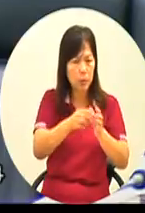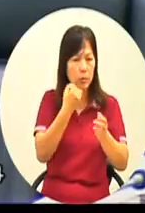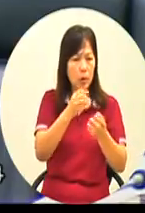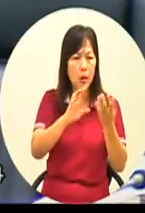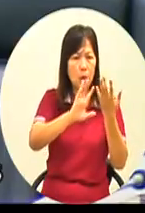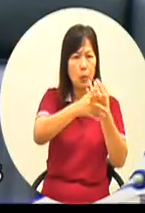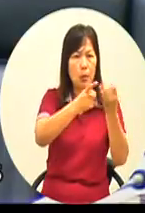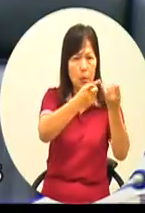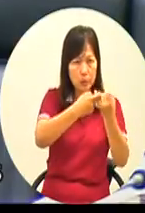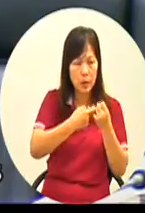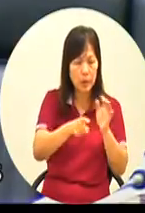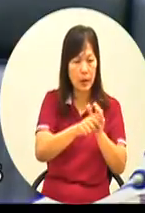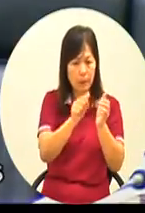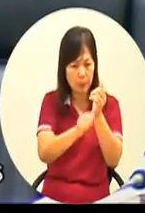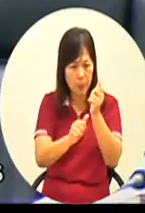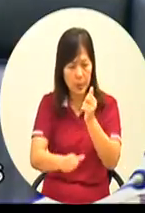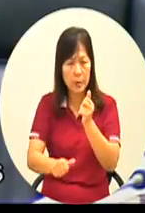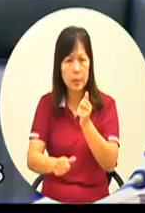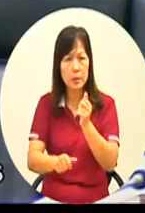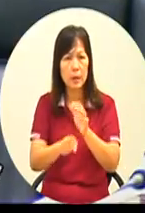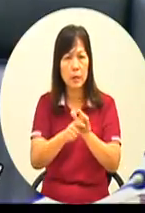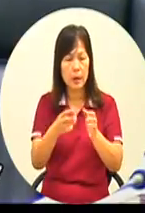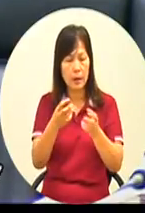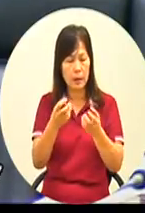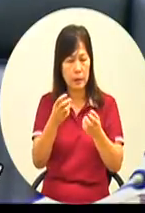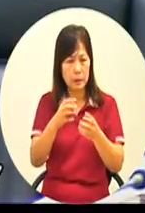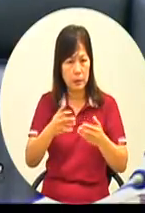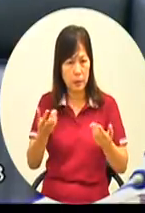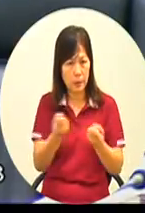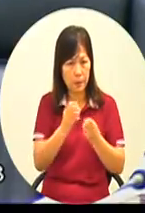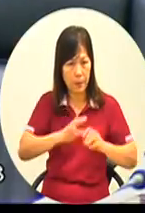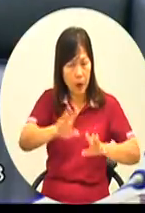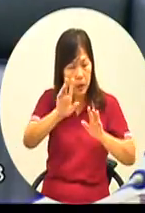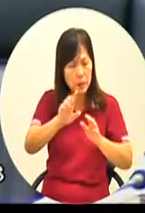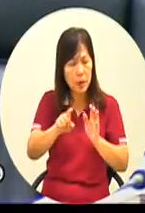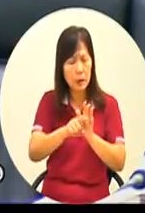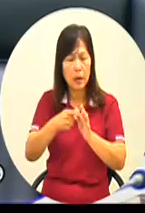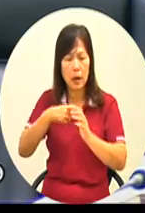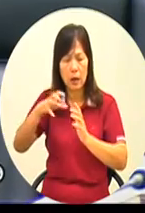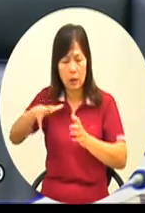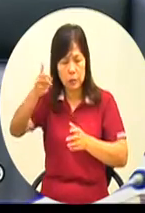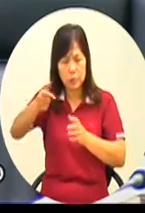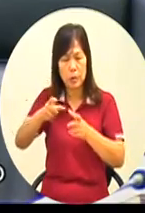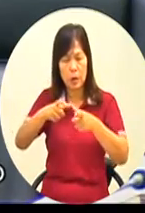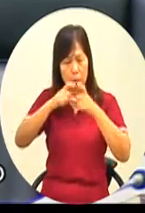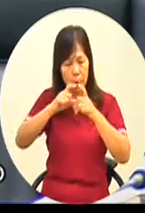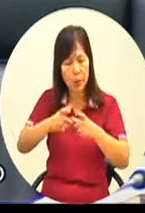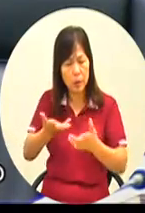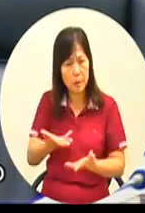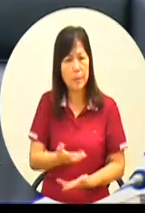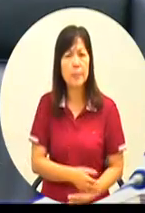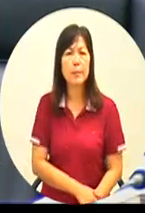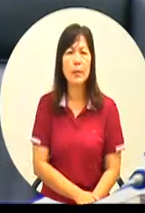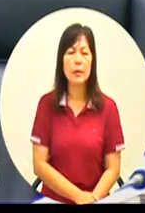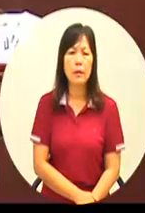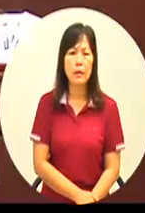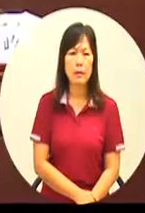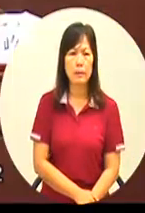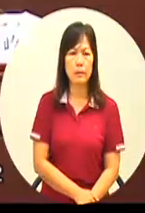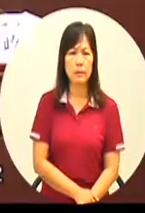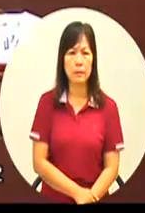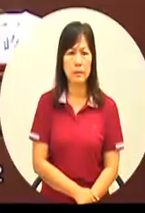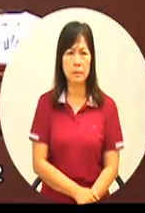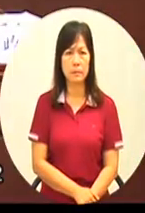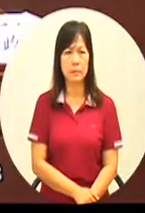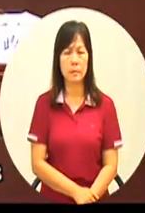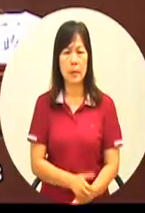及他的第二代的发展，这个局长你能不能就我这个问题做一个回应。 好，谢谢主席，也谢